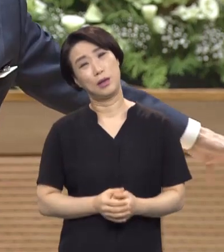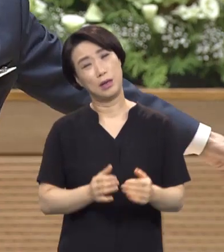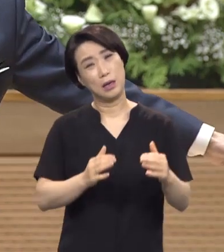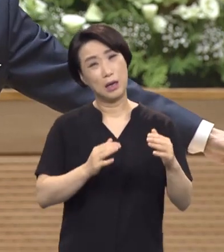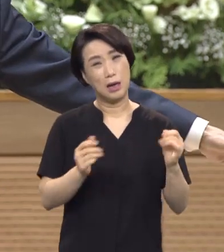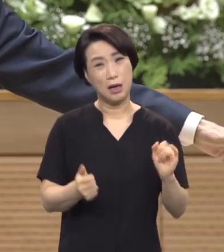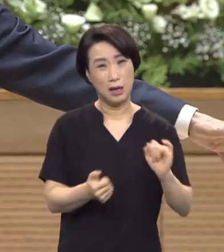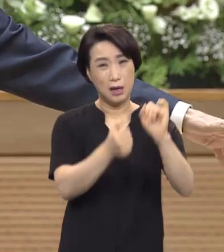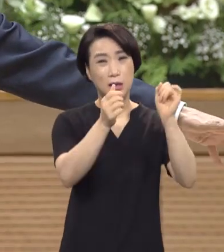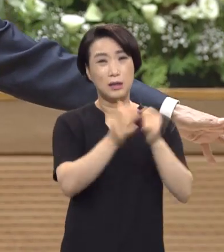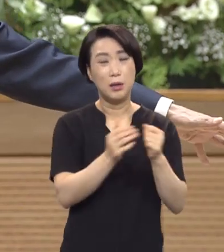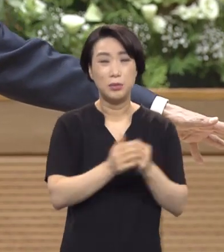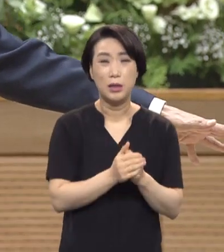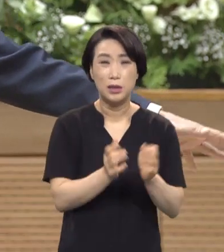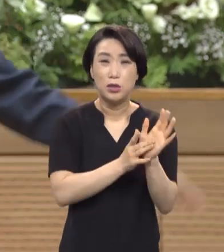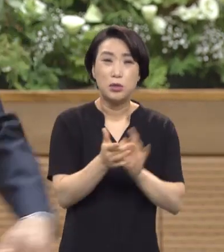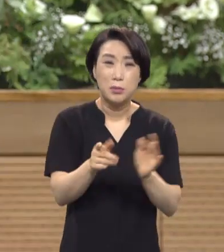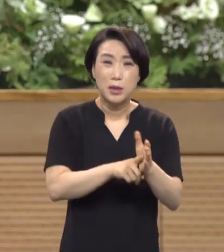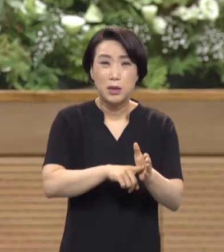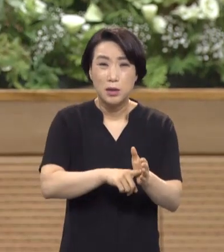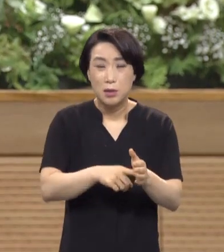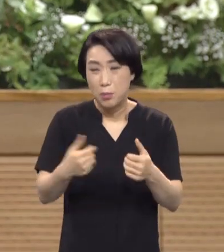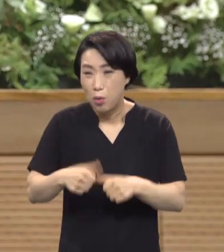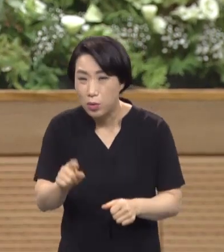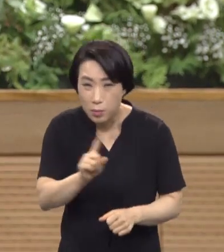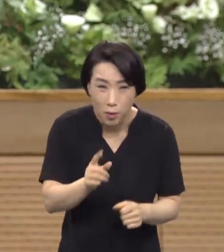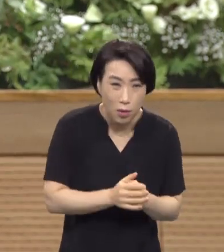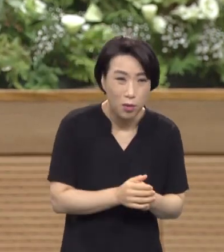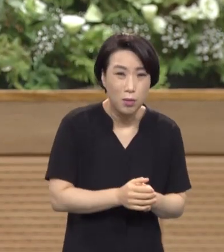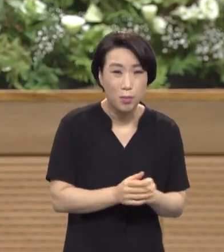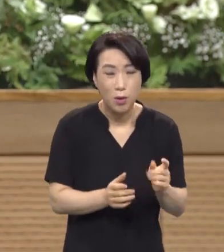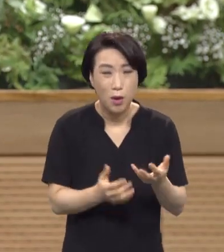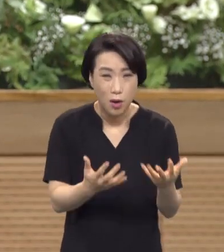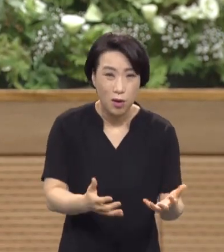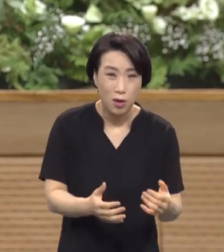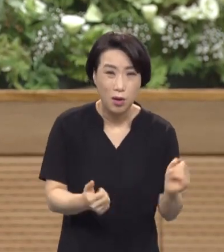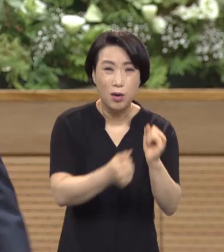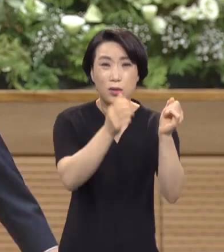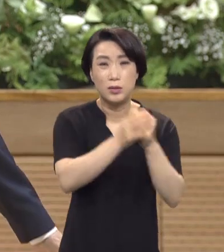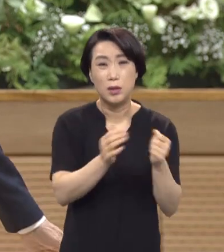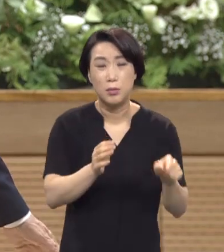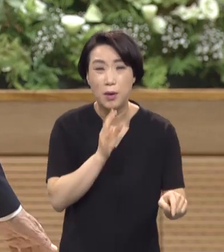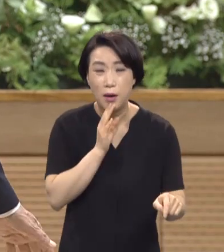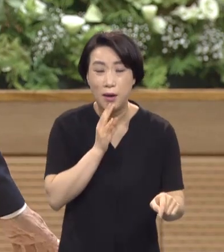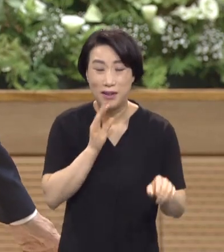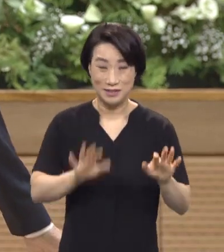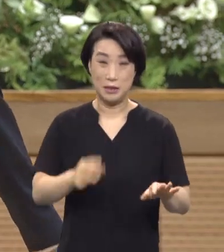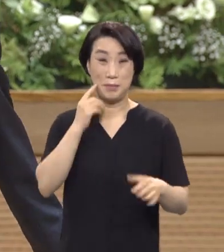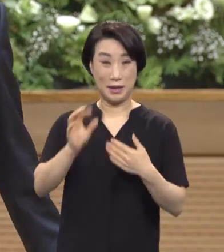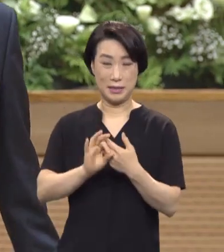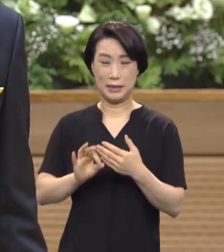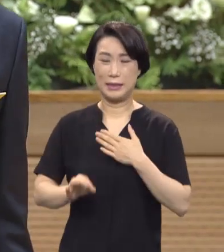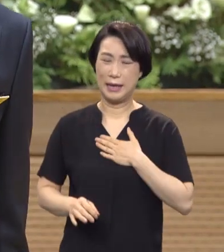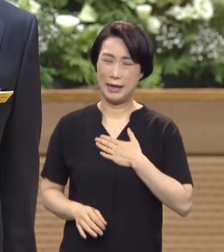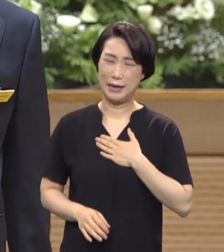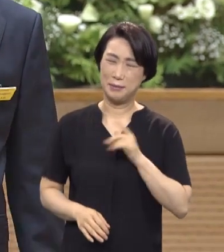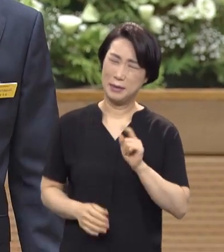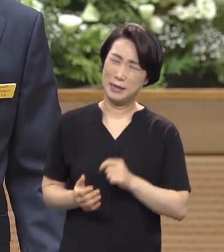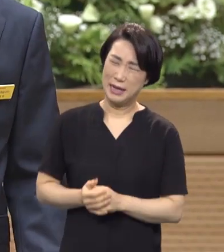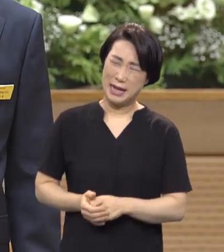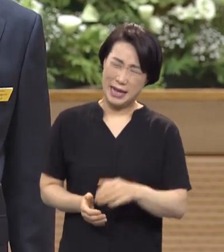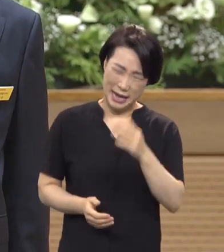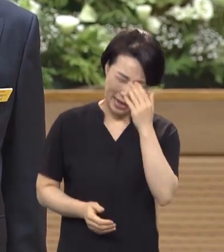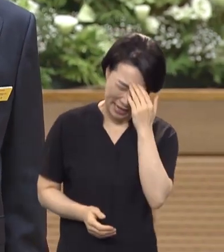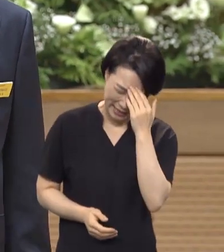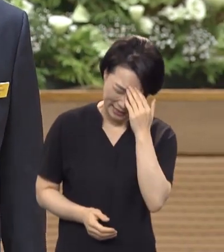싸움 때문에 예수 믿느냐 안 믿느냐 이것 때문에. 근데 그때 만약에 아이고 예수 믿다